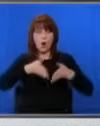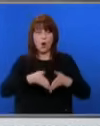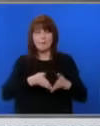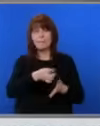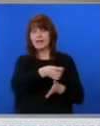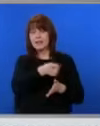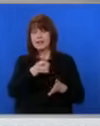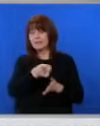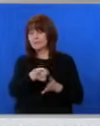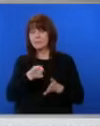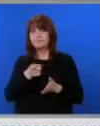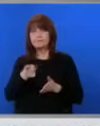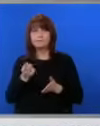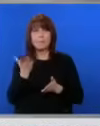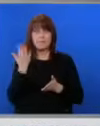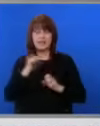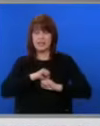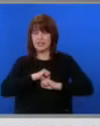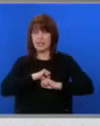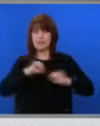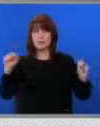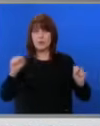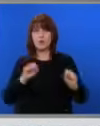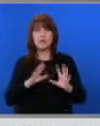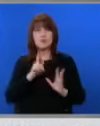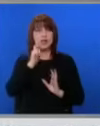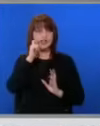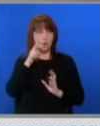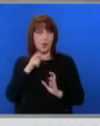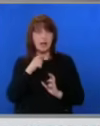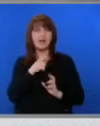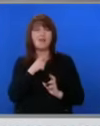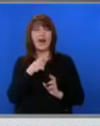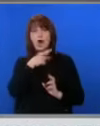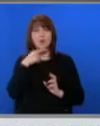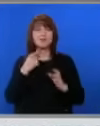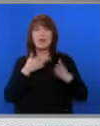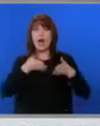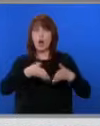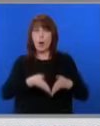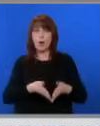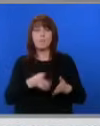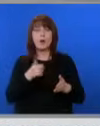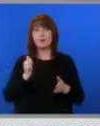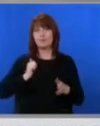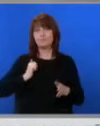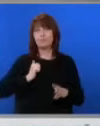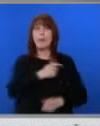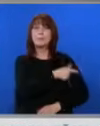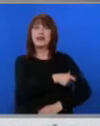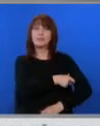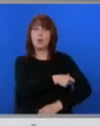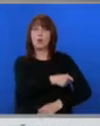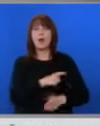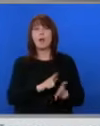преди да бъде разтърсен от мощна експлозия. Според украински източници, това е руския кораб Сергей Котов, който е патрулирал в Керченския проток